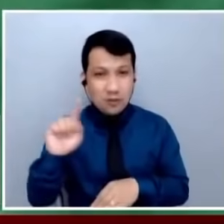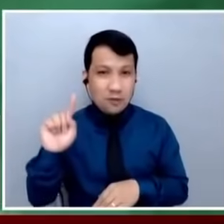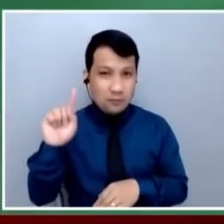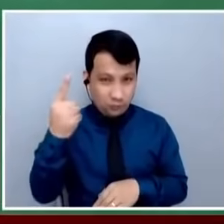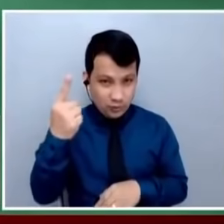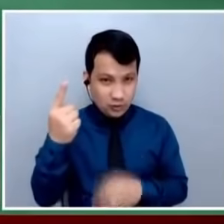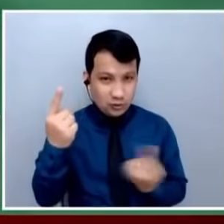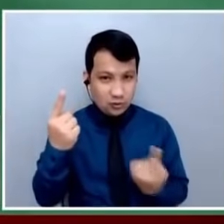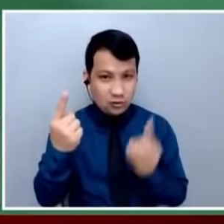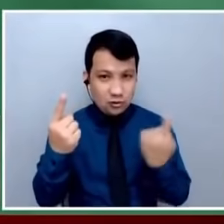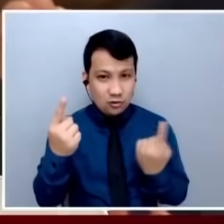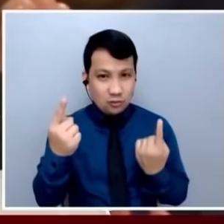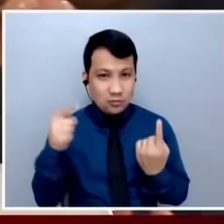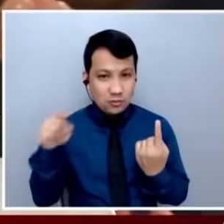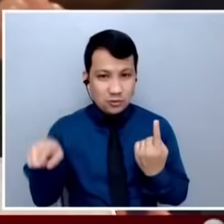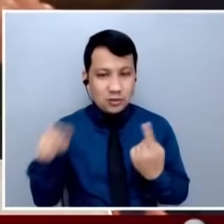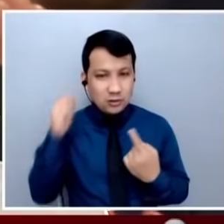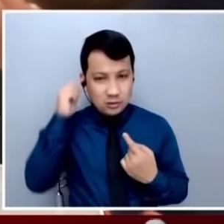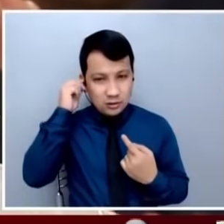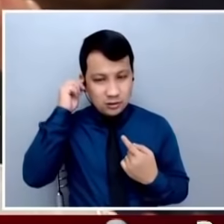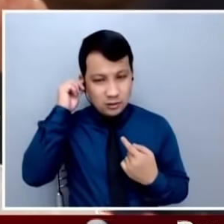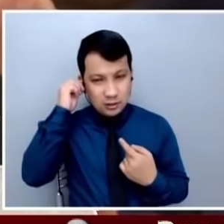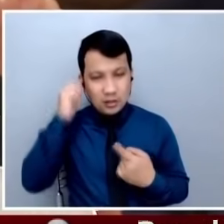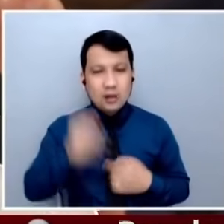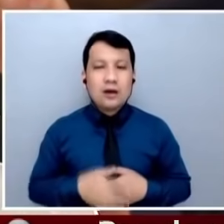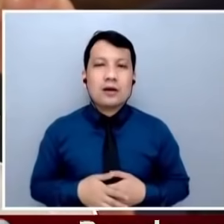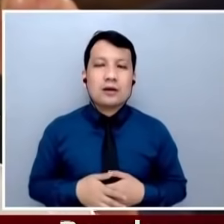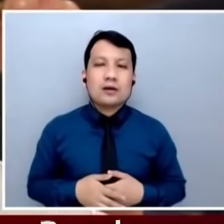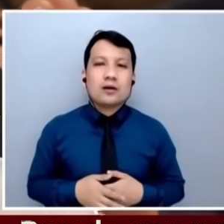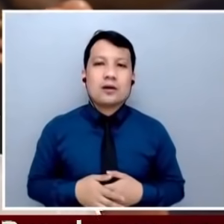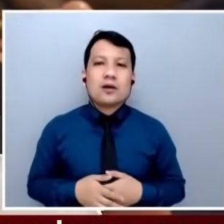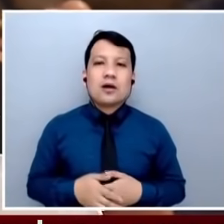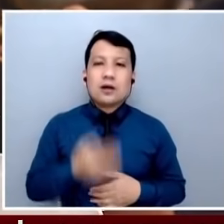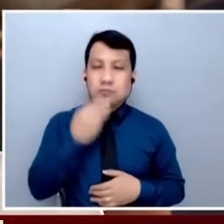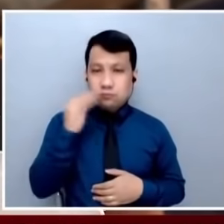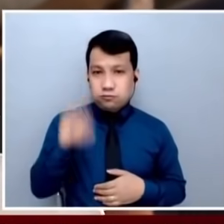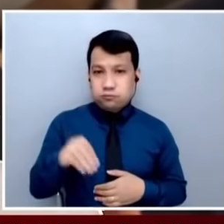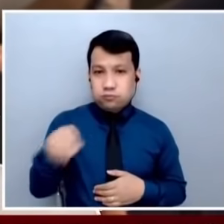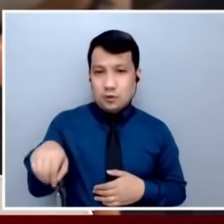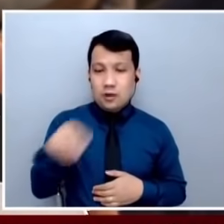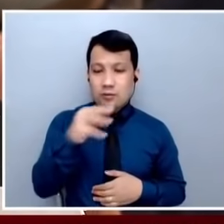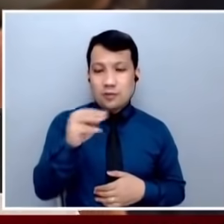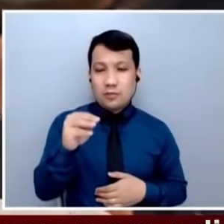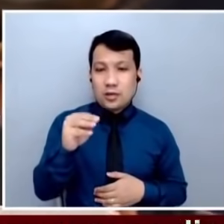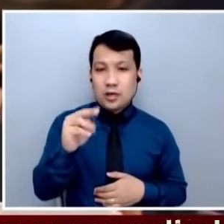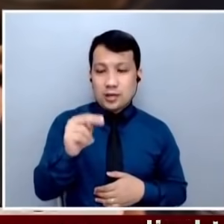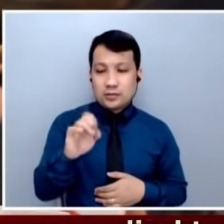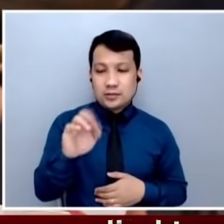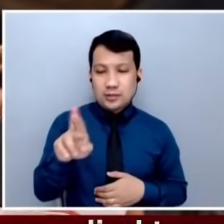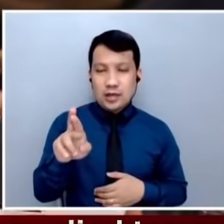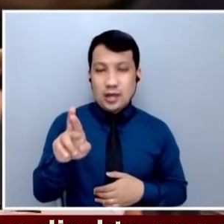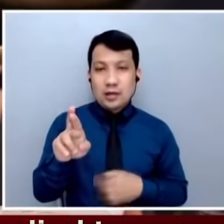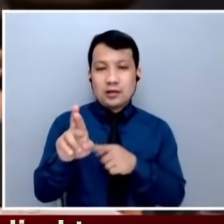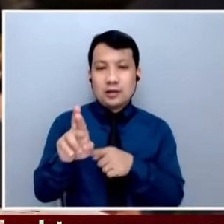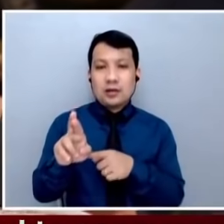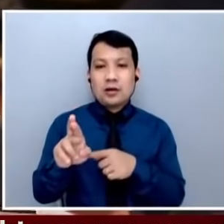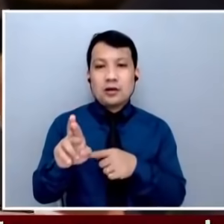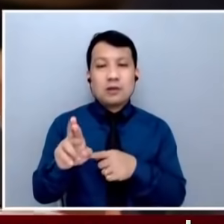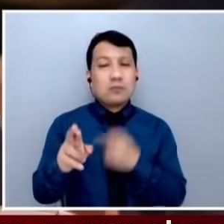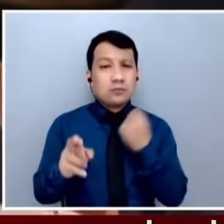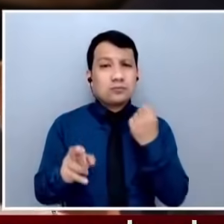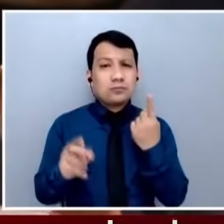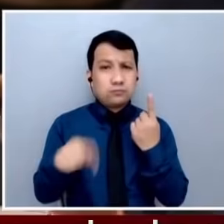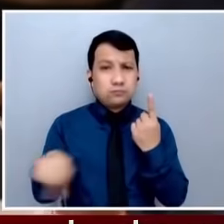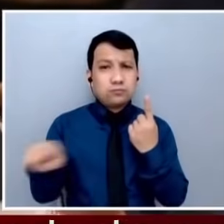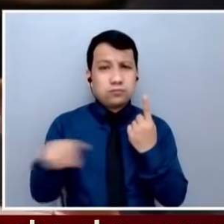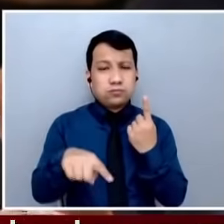lang ang sagot niya. Of course, we have to set order in Metro Manila. Otherwise, makakagulo-gulo tayo dito. Sana maunawaan nyo naman